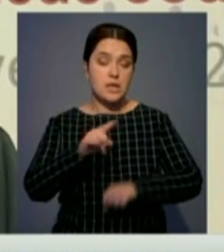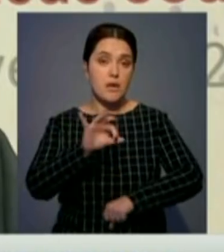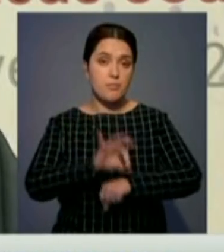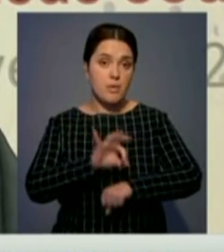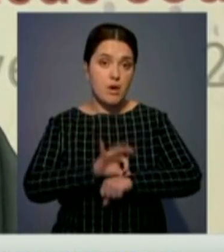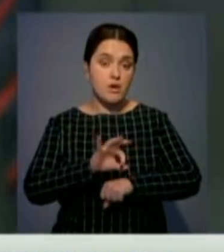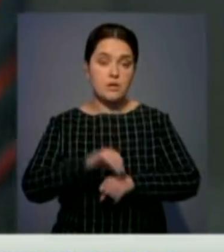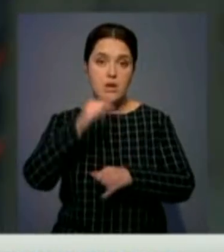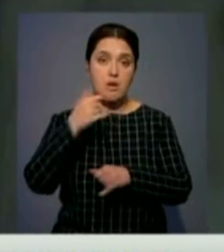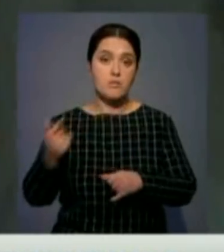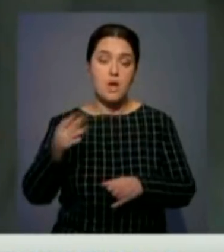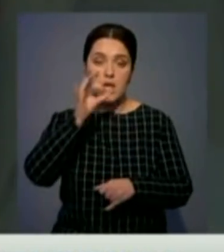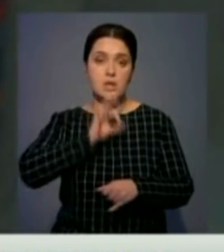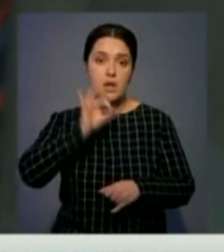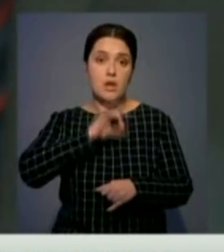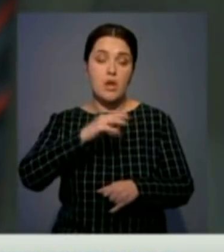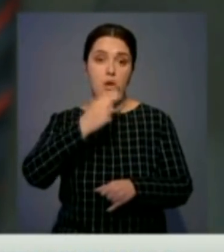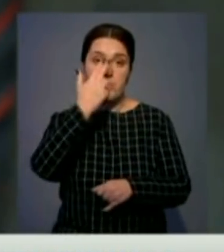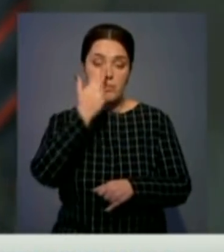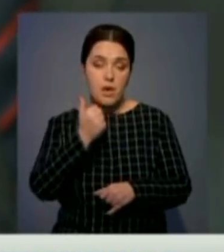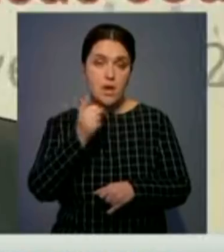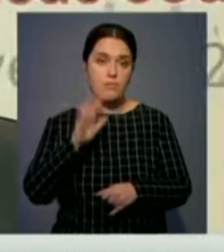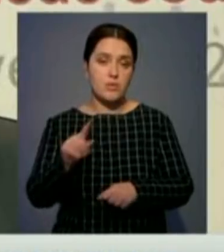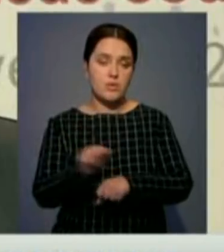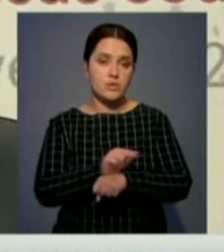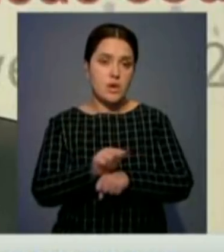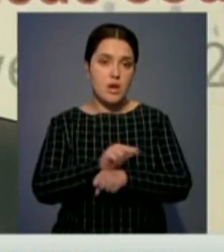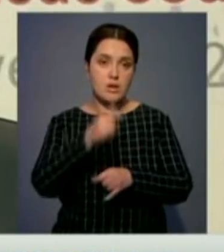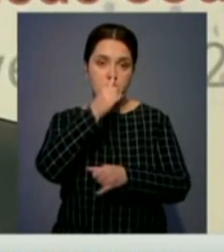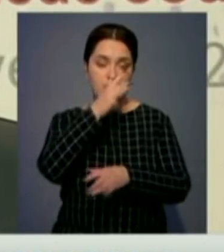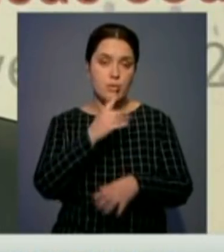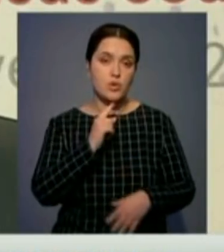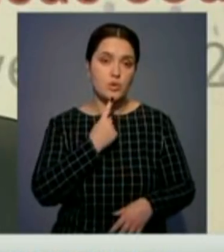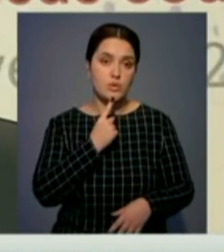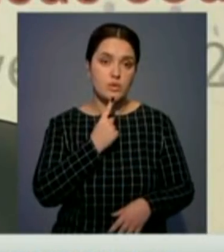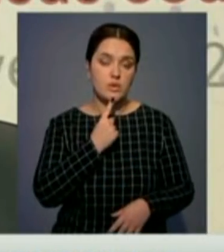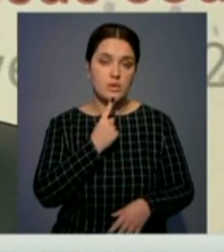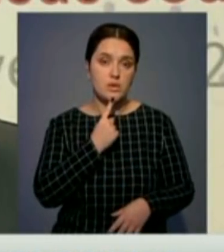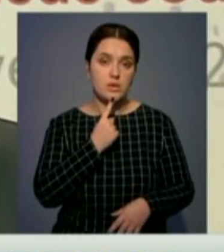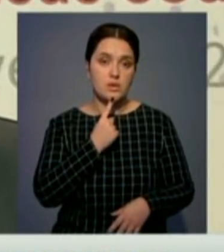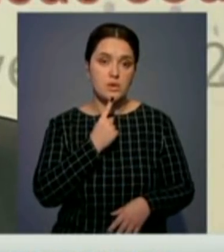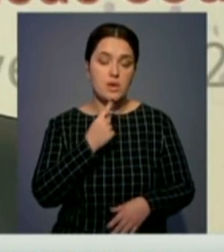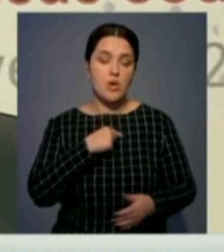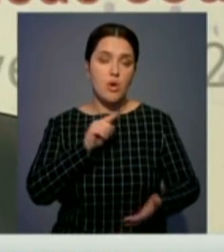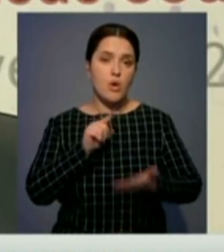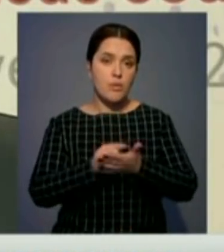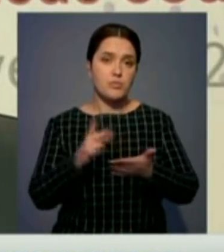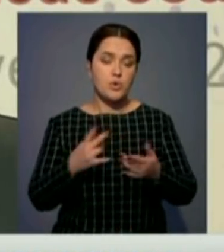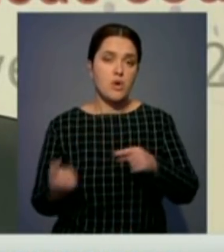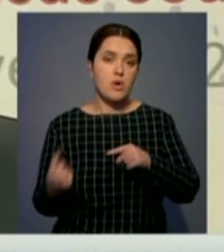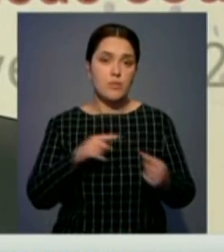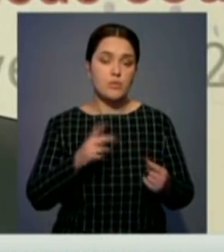начинают приспосабливаться. Мы не успеваем даже вакцины на них производить. Как взаимодействовать нам вот с ветеринарами,